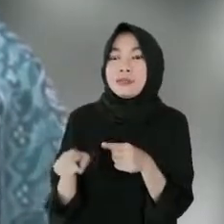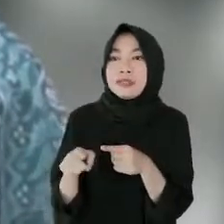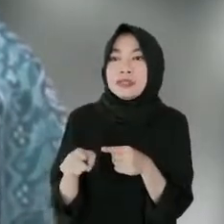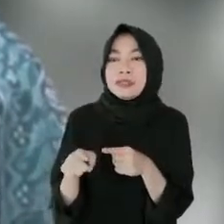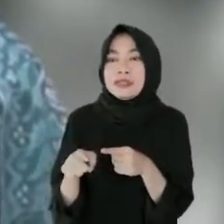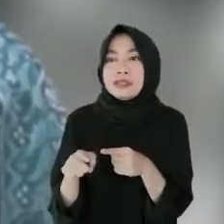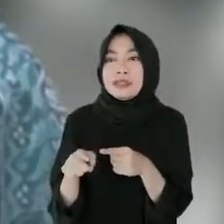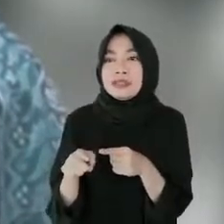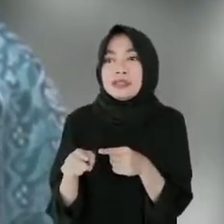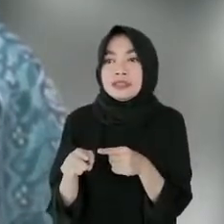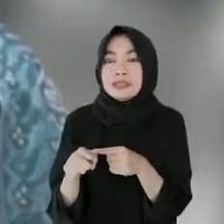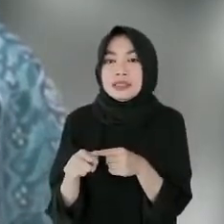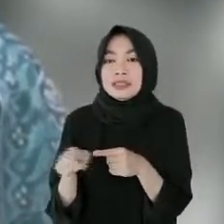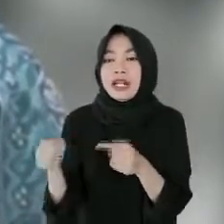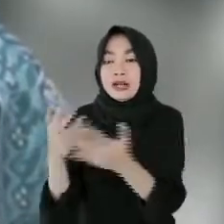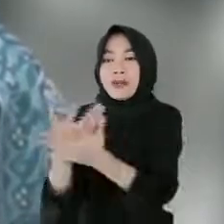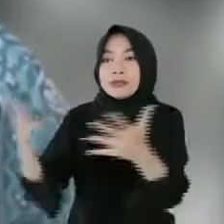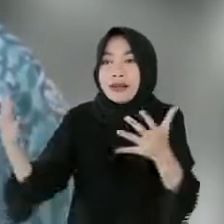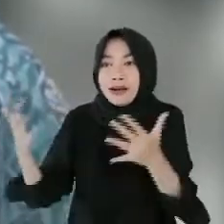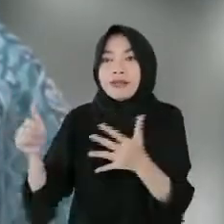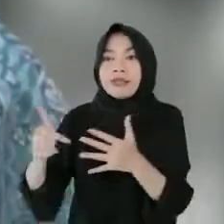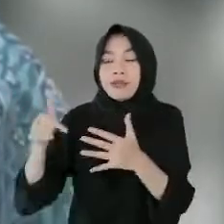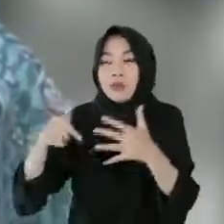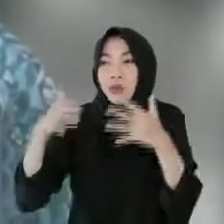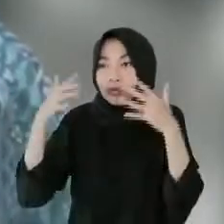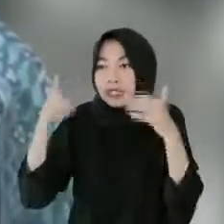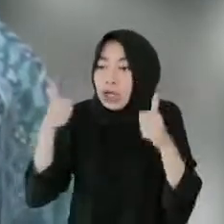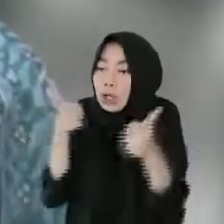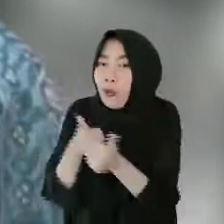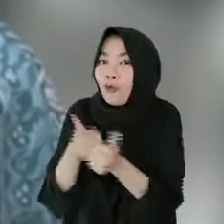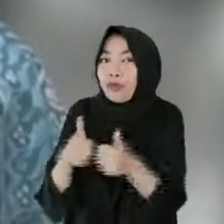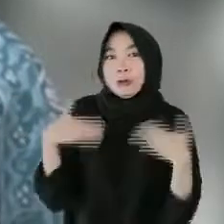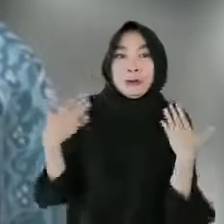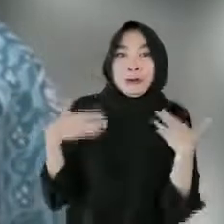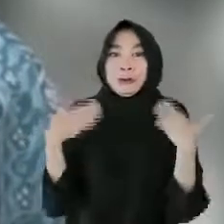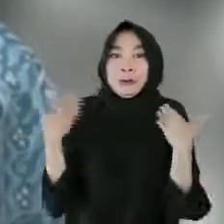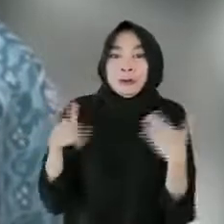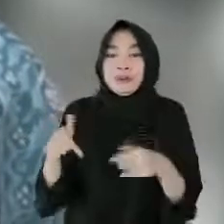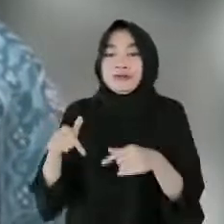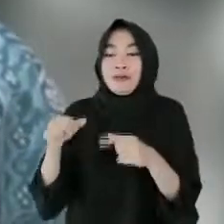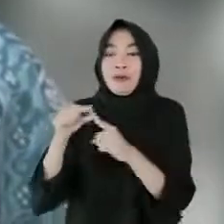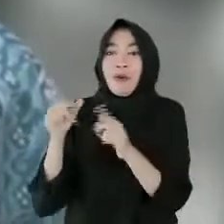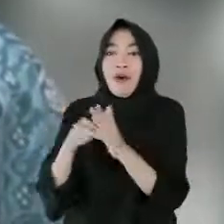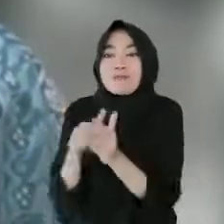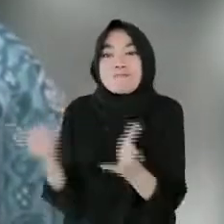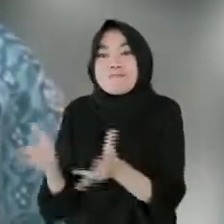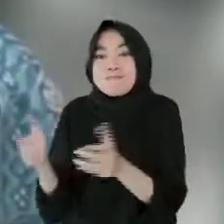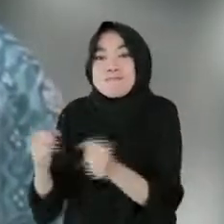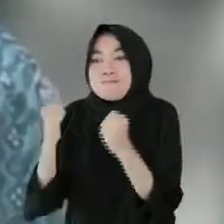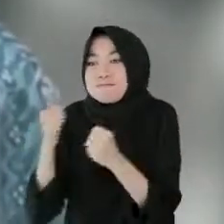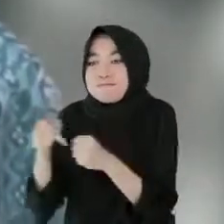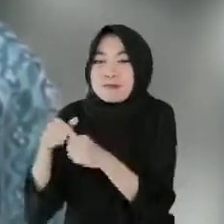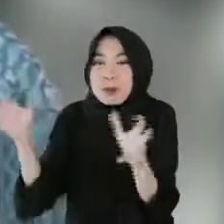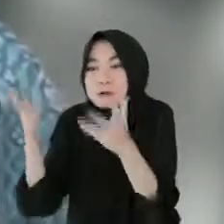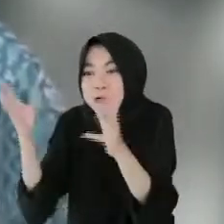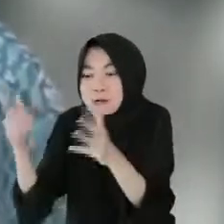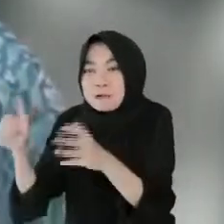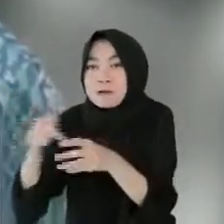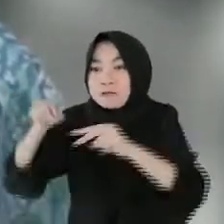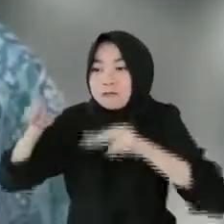namanya peluang kepada masyarakat untuk bisa ikut Hai apa meramaikan memeriahkan